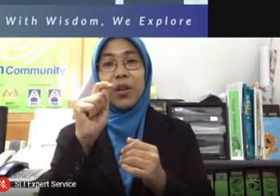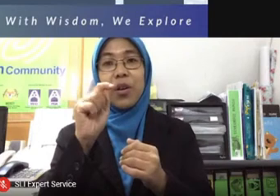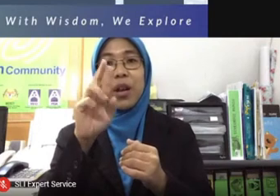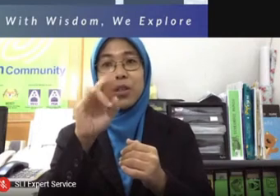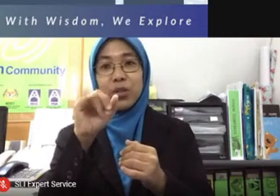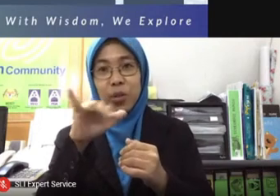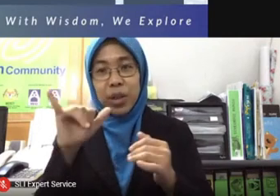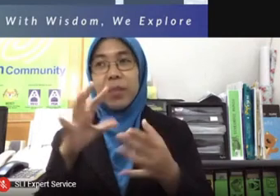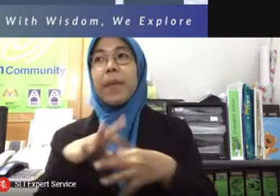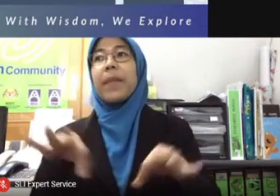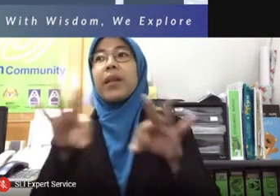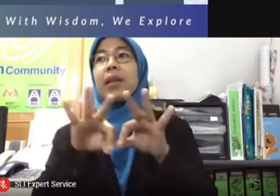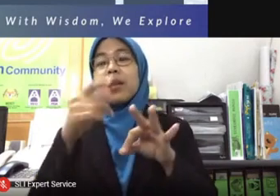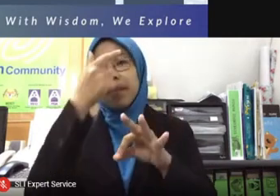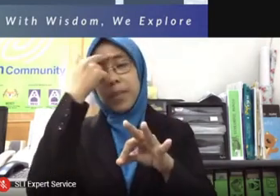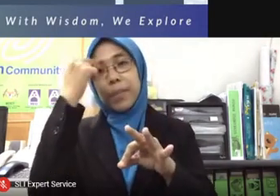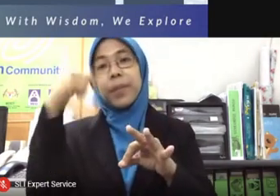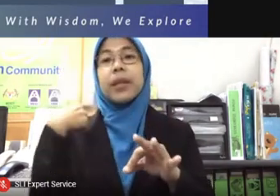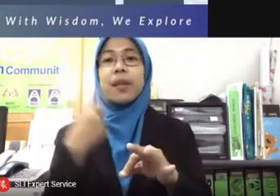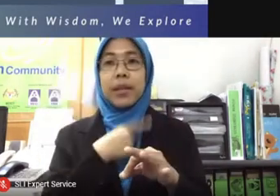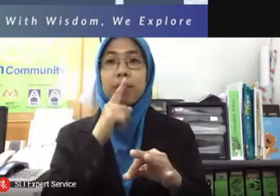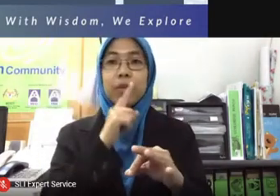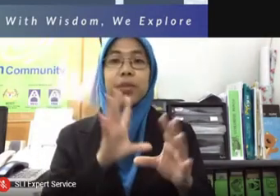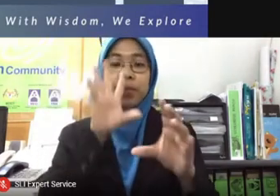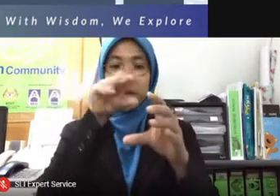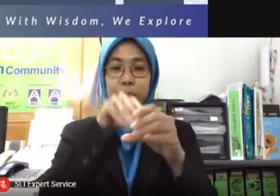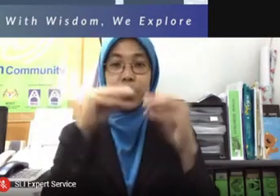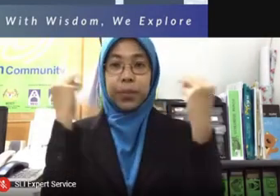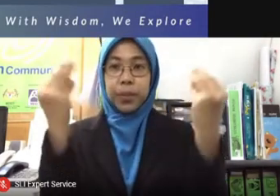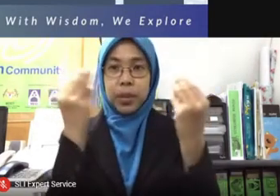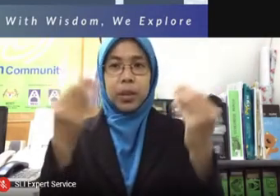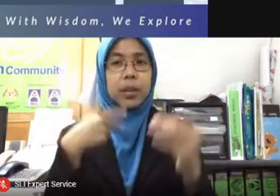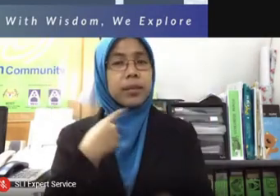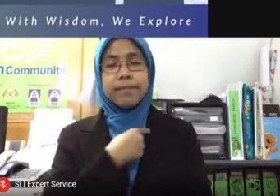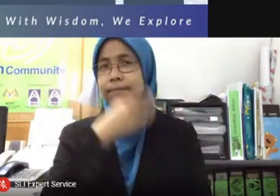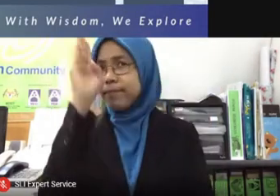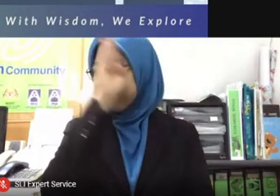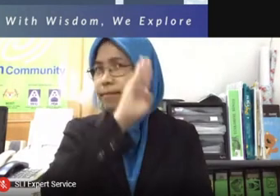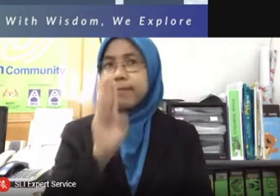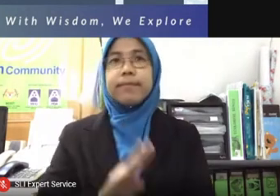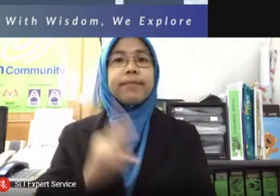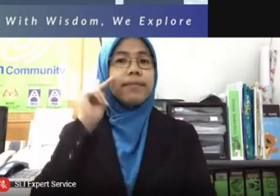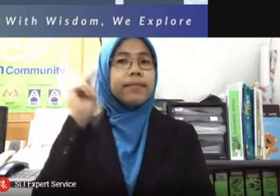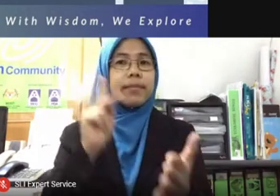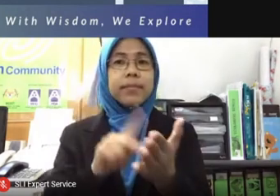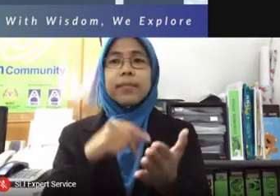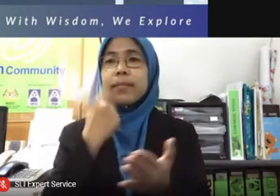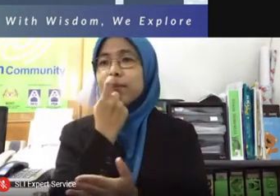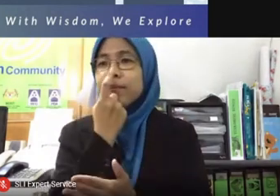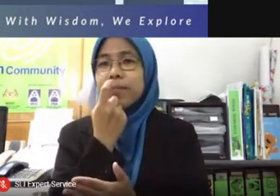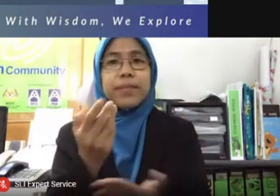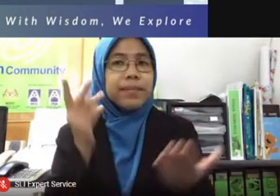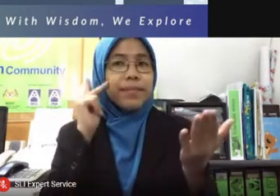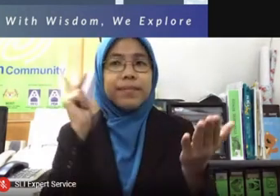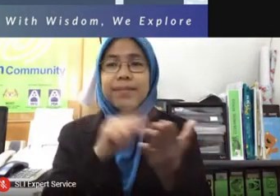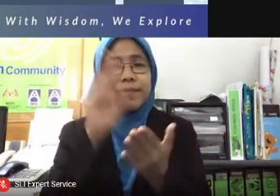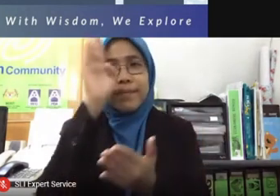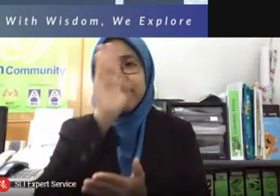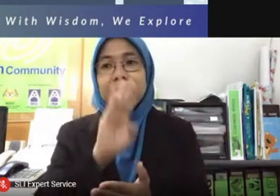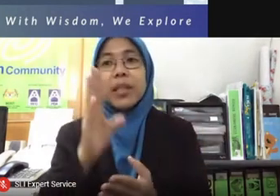sekiranya kita masuk ke majlis yang mana kita tak pernah kenal dengan sesiapa pun. Saya pun